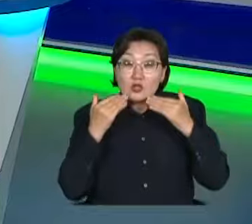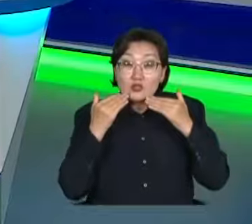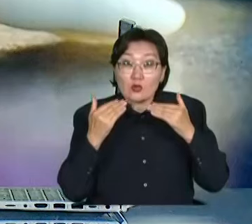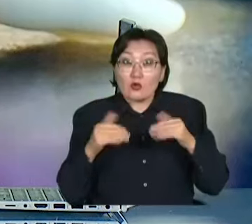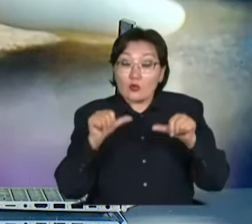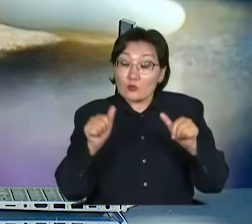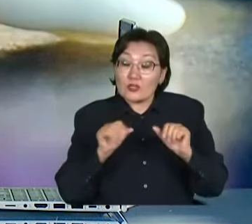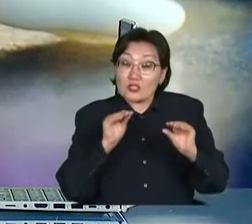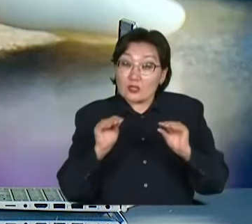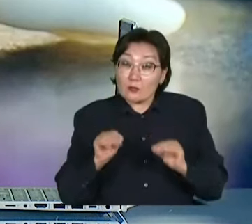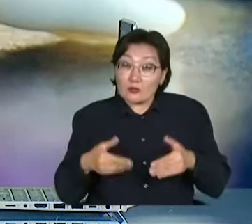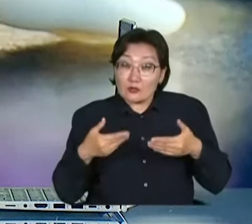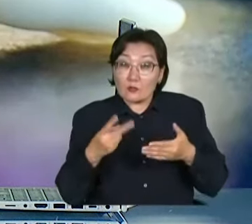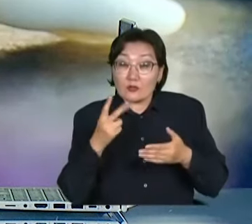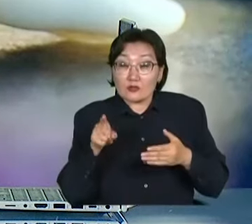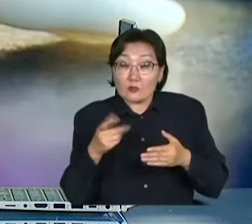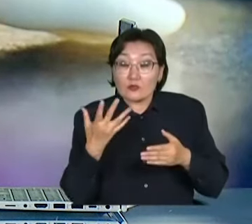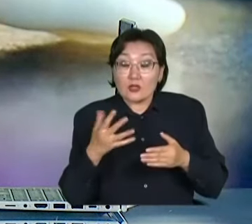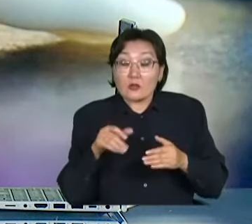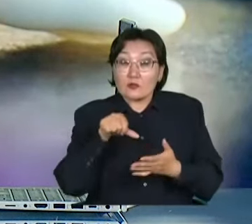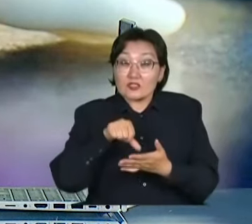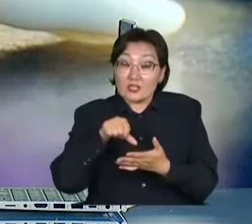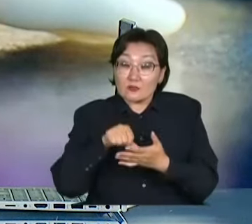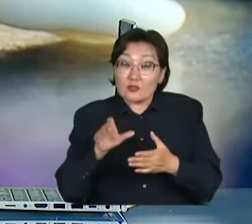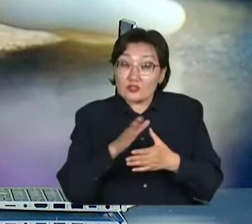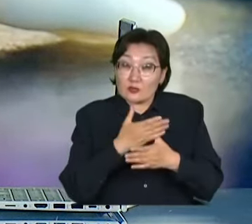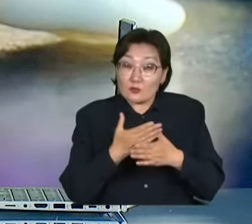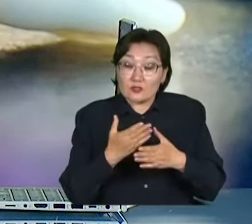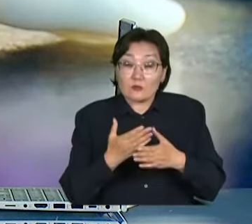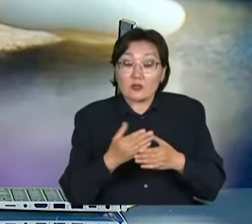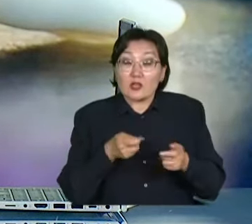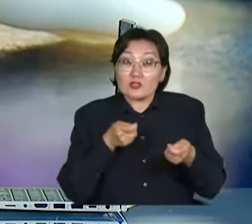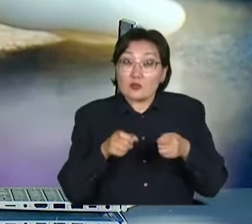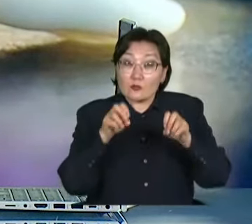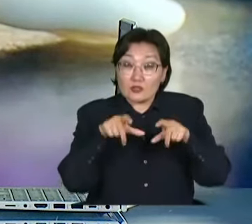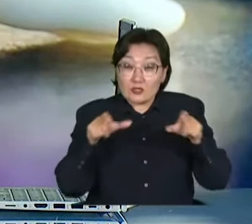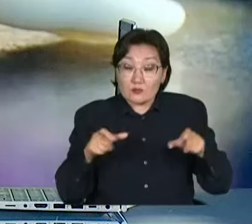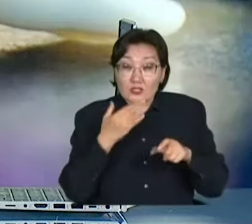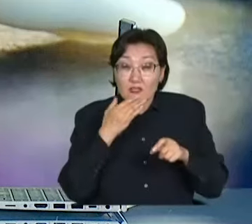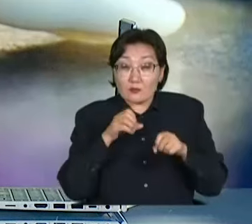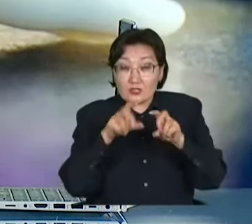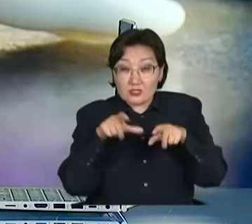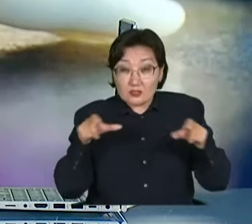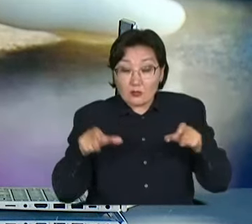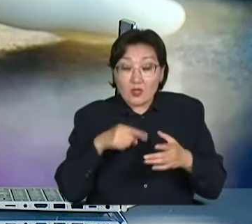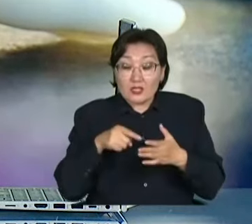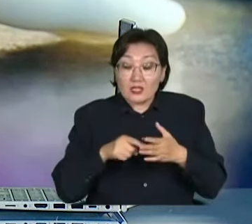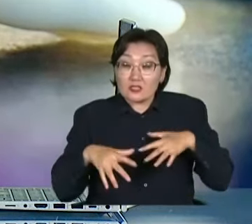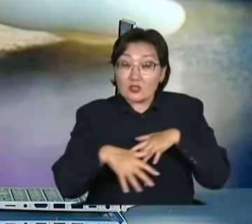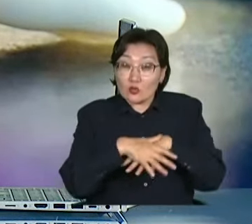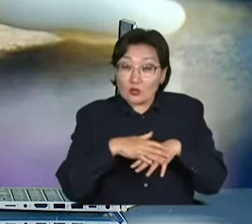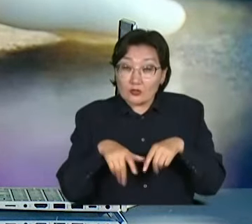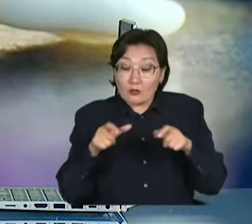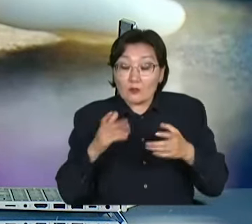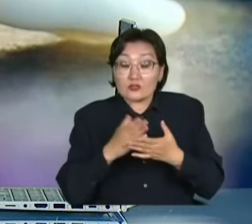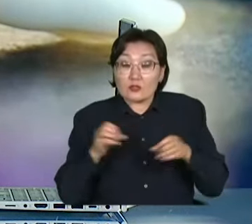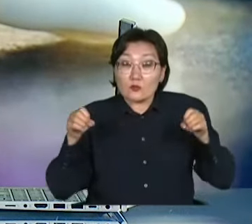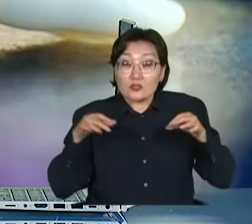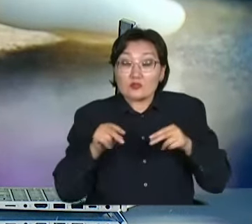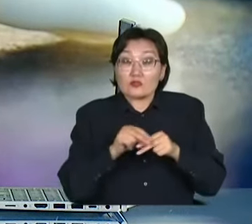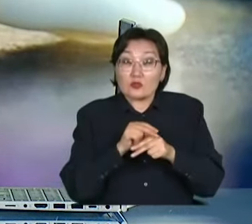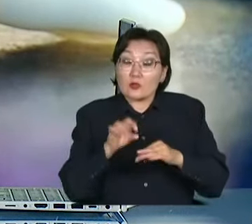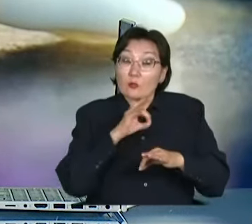ұсынды. 2500-ға тарта қатысушының арасында жетекші мамандар, шетелдік сарапшылар және қала тұрғындары бар. Жиналғандар